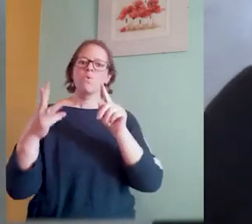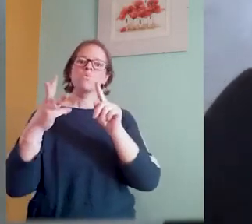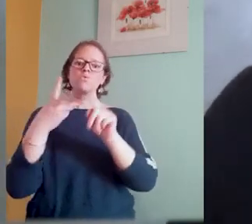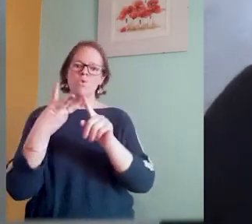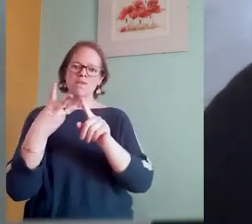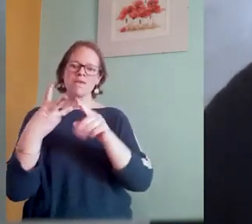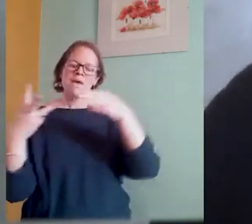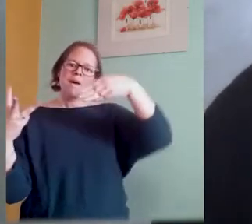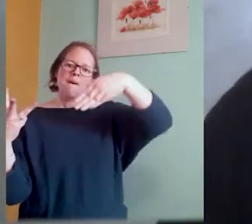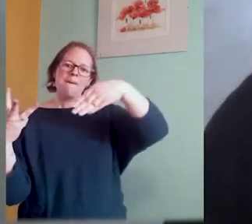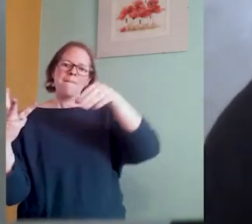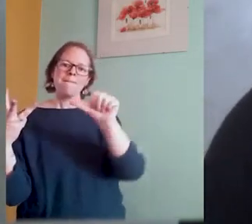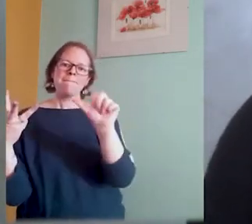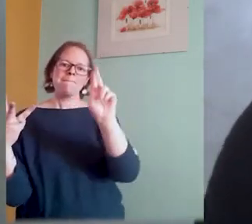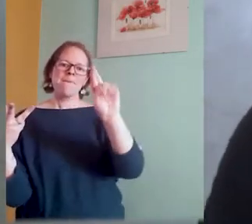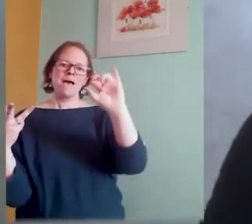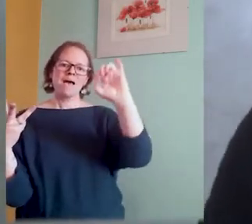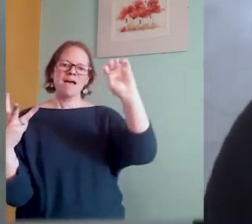nous aurons